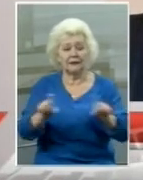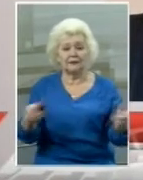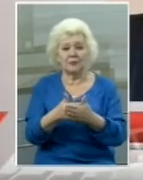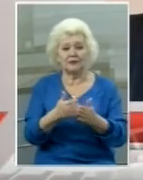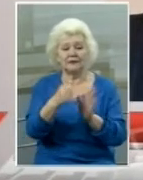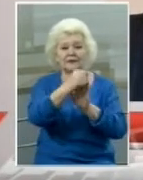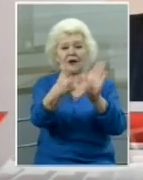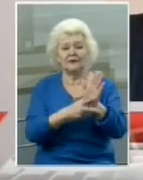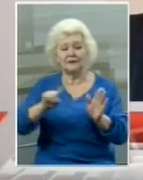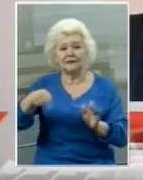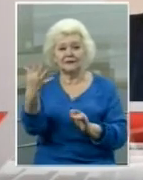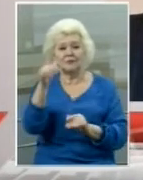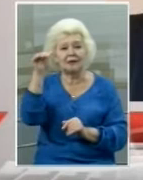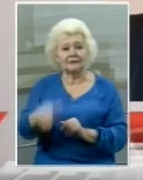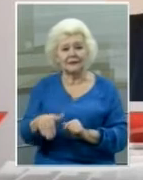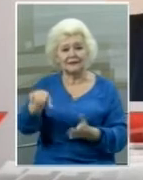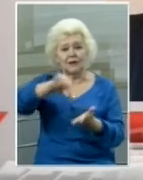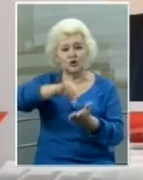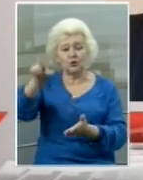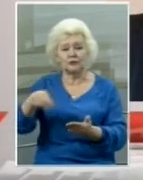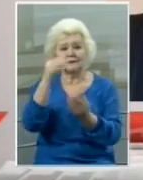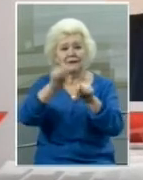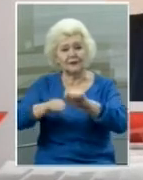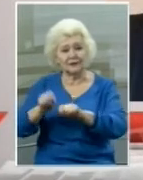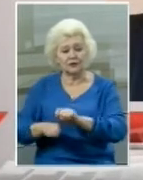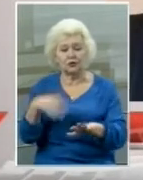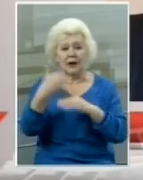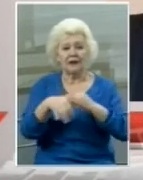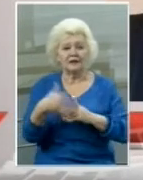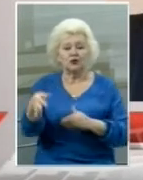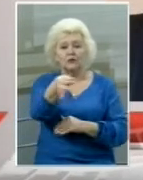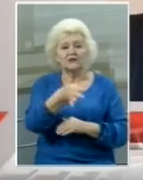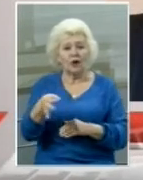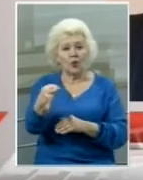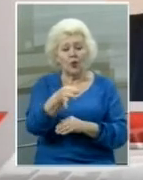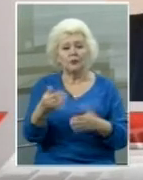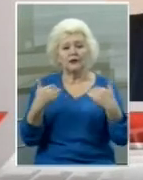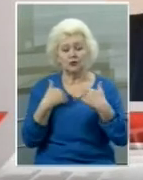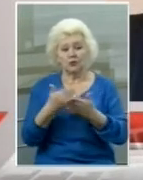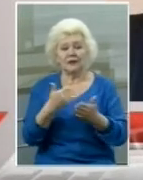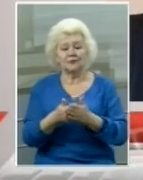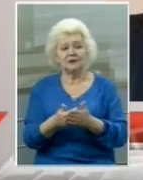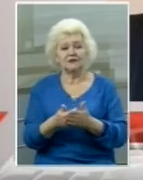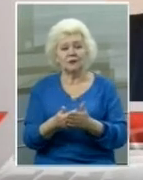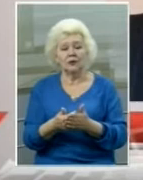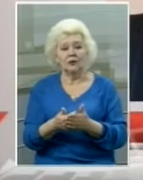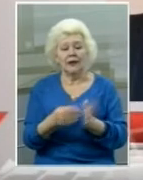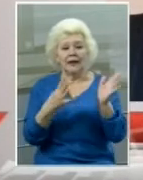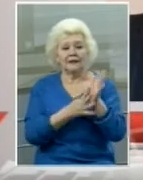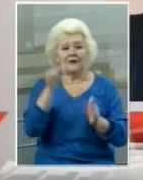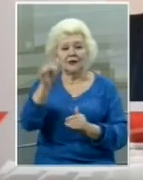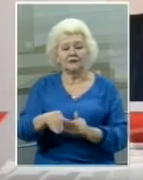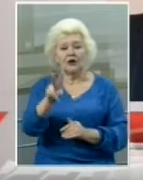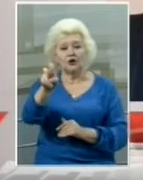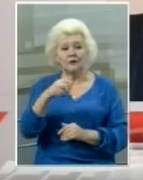близько 18,5 тисяч учасників тестування. Херсонської області в нас десь близько